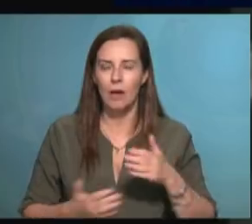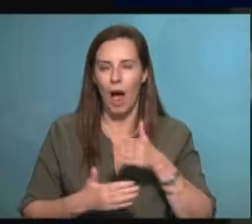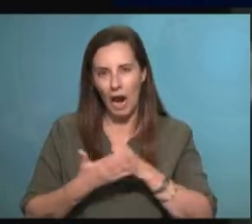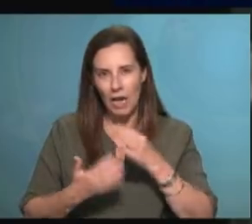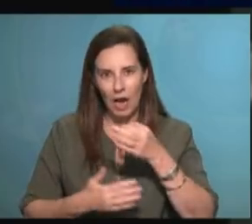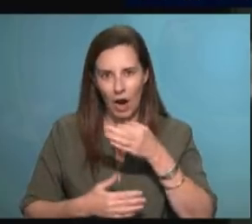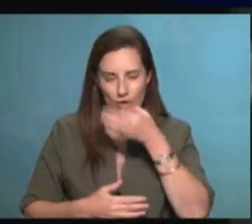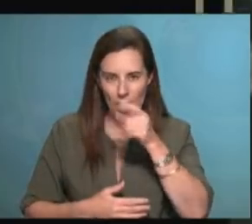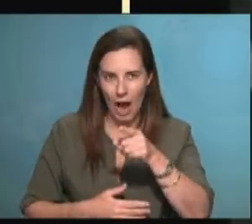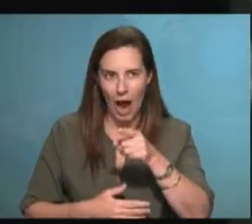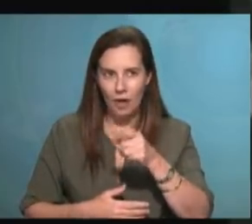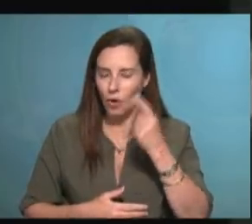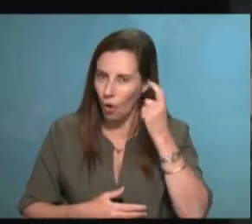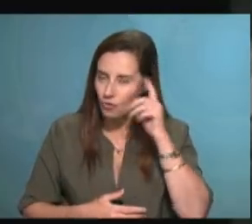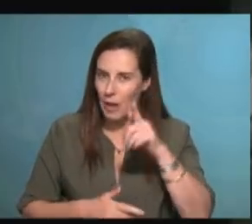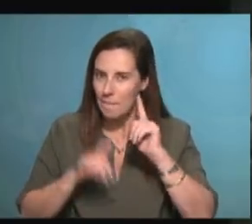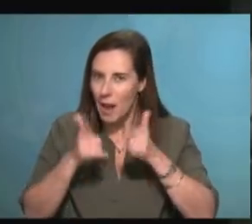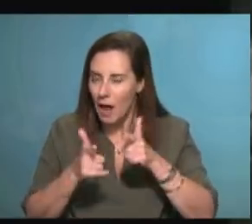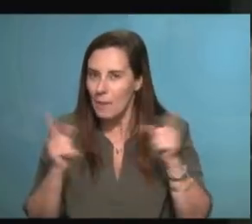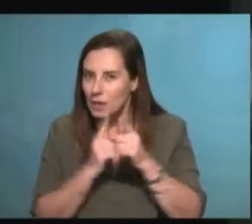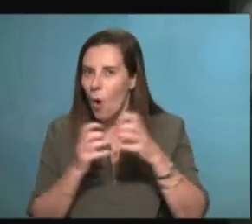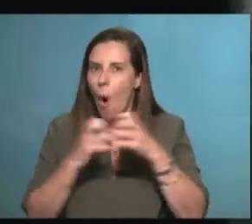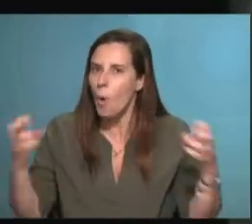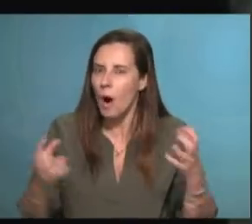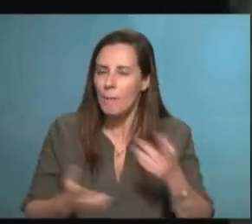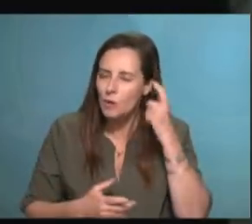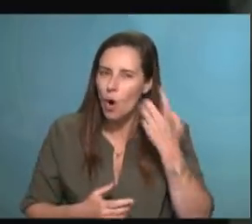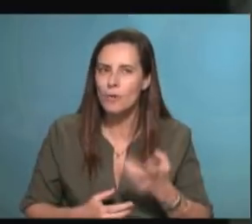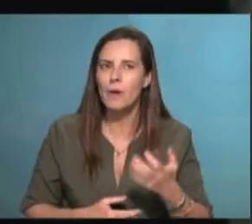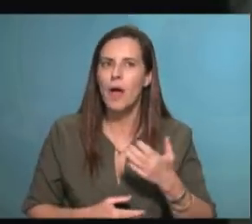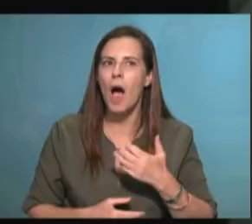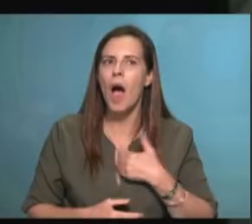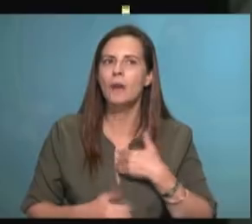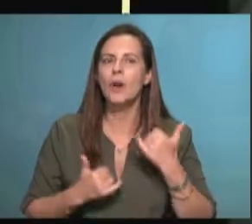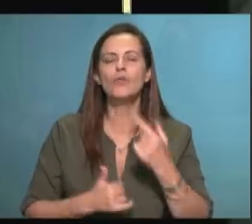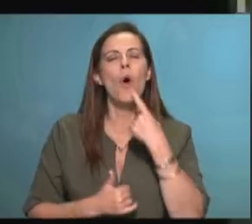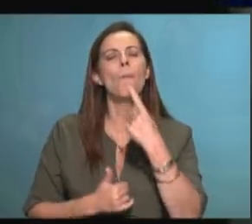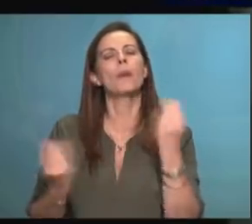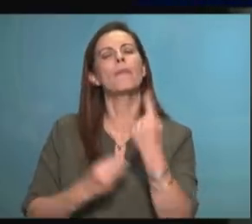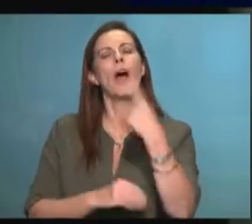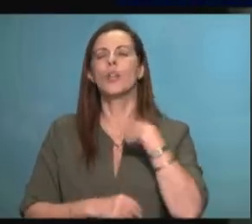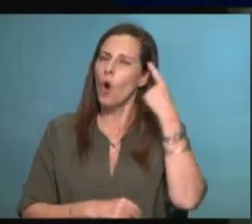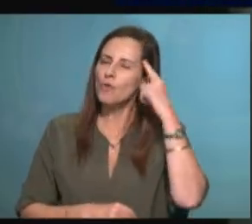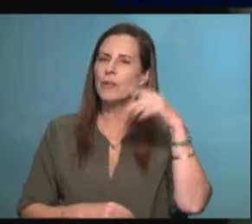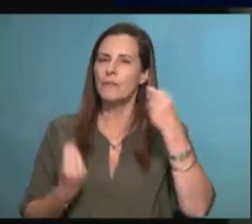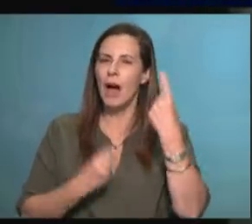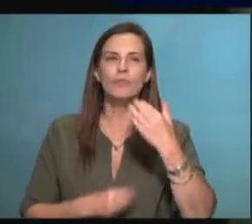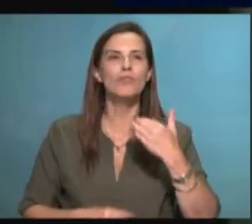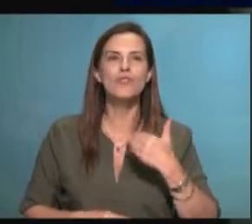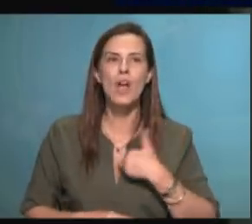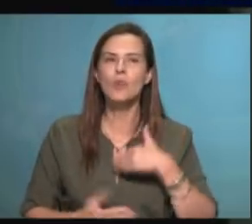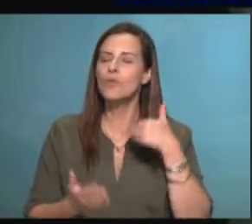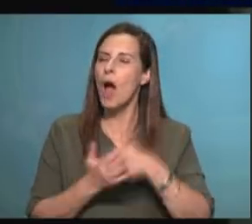שאלתי, האם אתה חוזה מלחמה קצרה או ארוכה יותר? אני חוזה עכשיו רק דבר אחד, שאנחנו